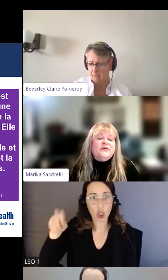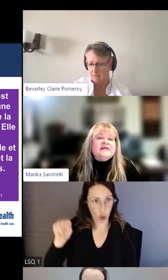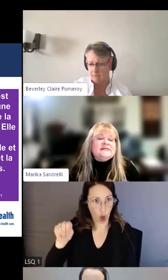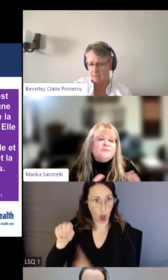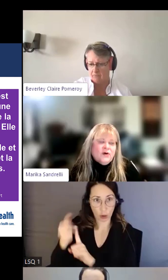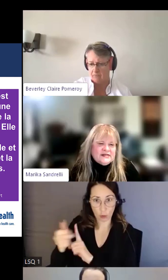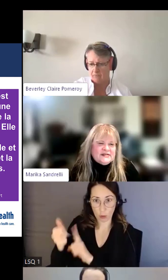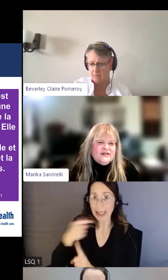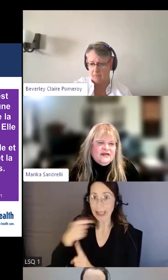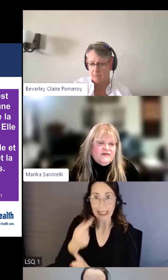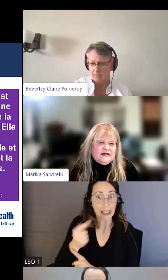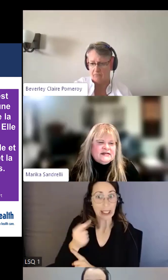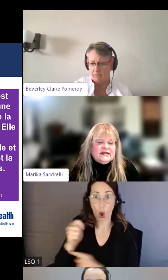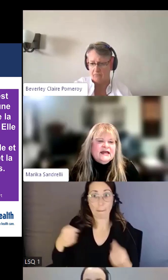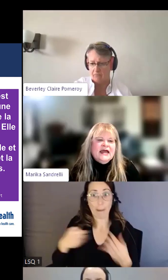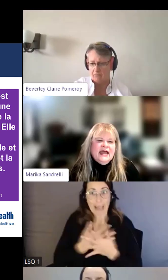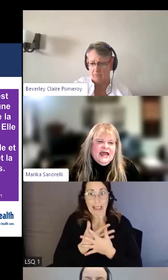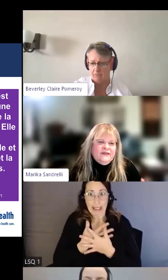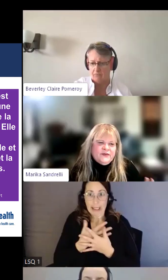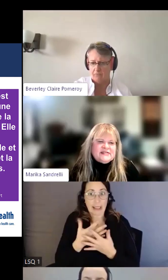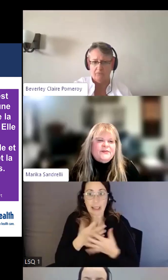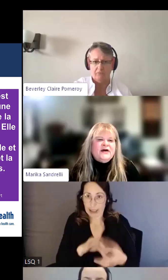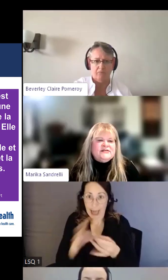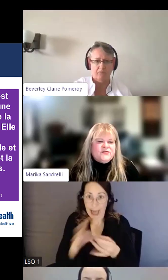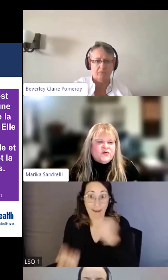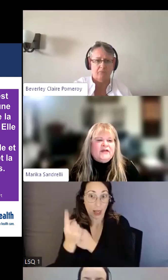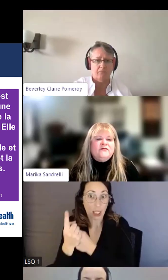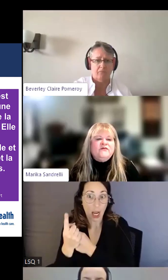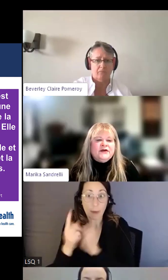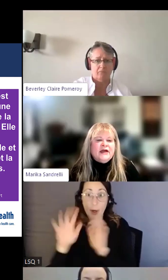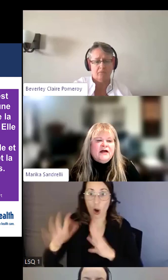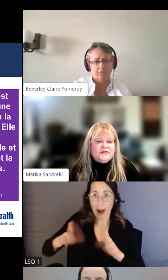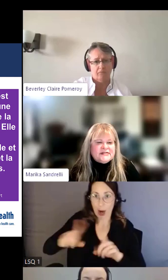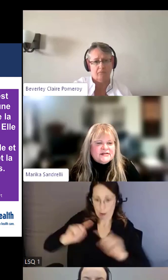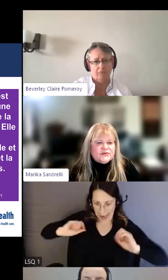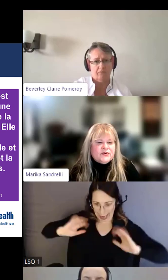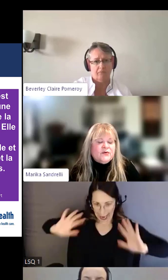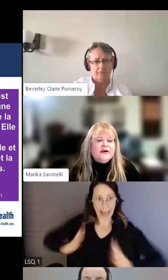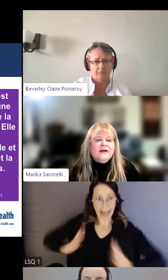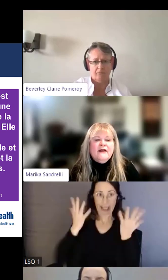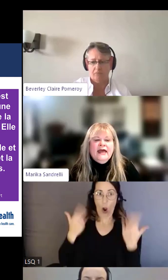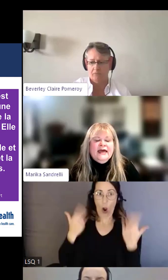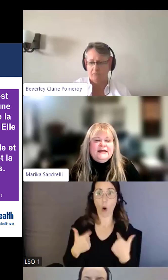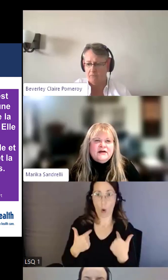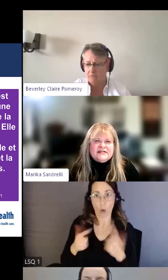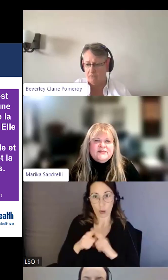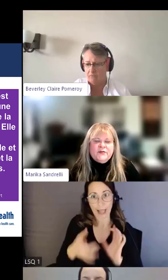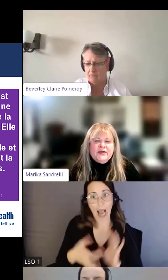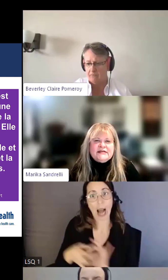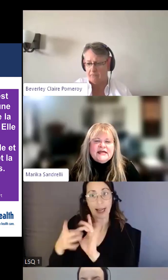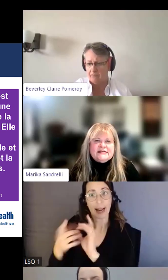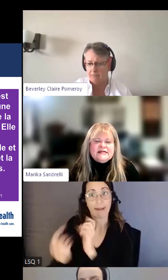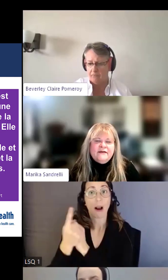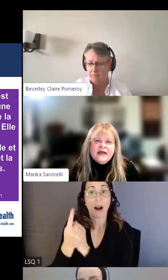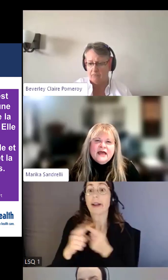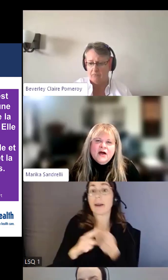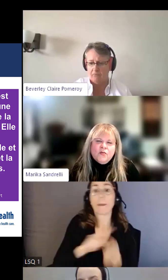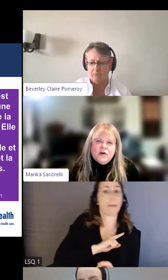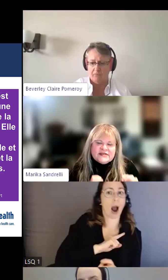événement. Et la réponse, ça peut être une crainte, une peur submergente, un sentiment d'impuissance,